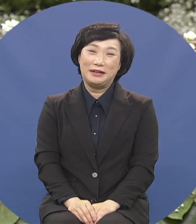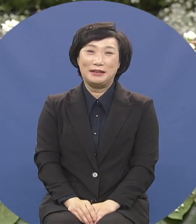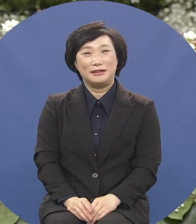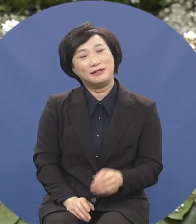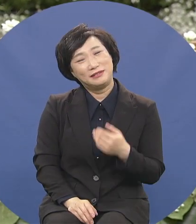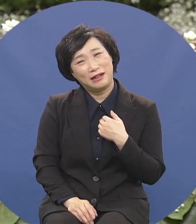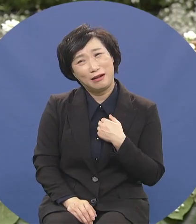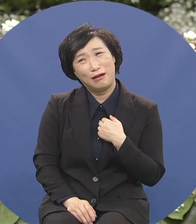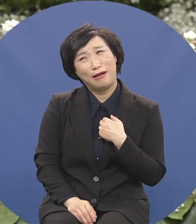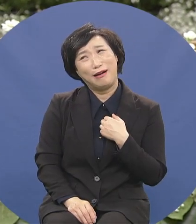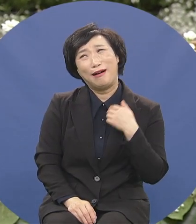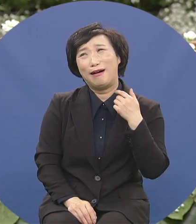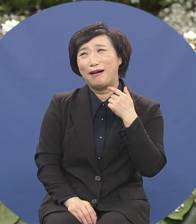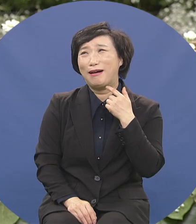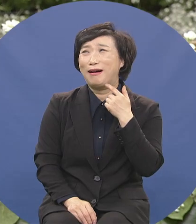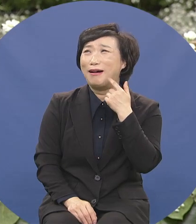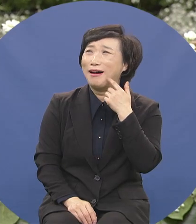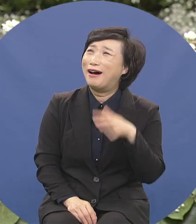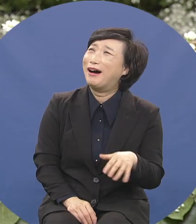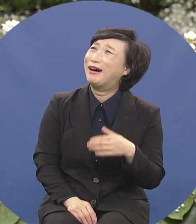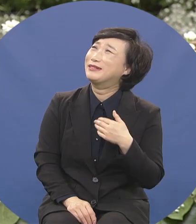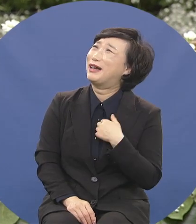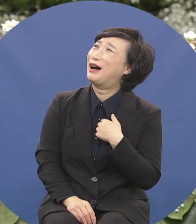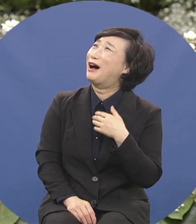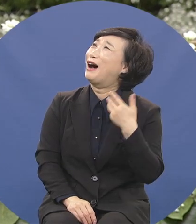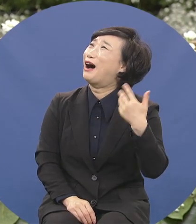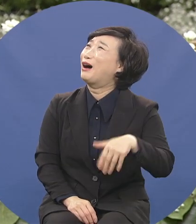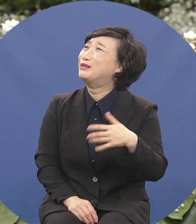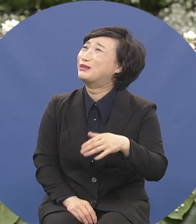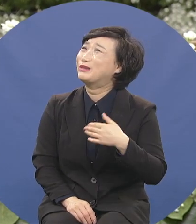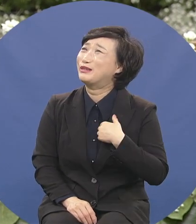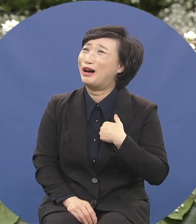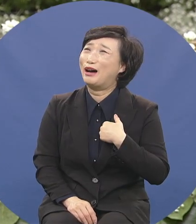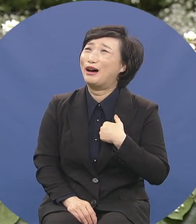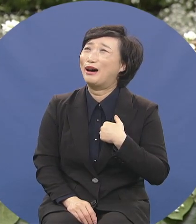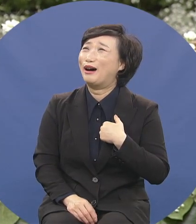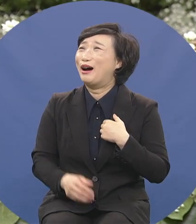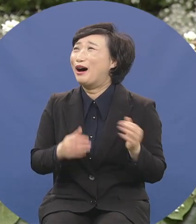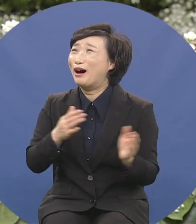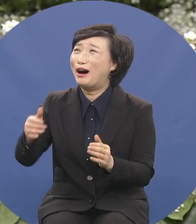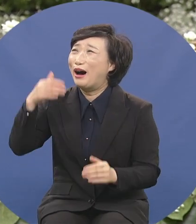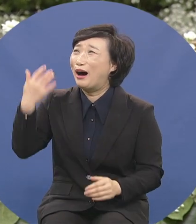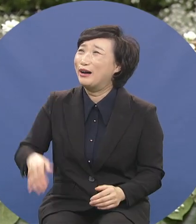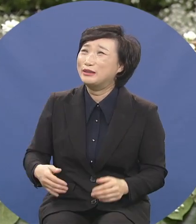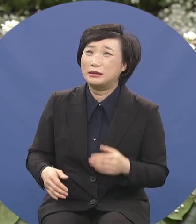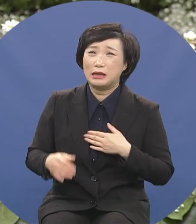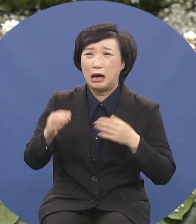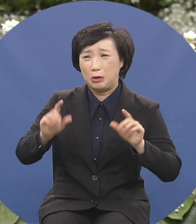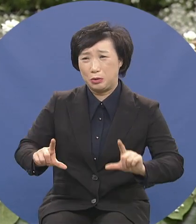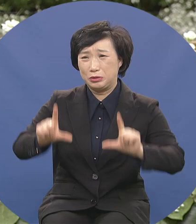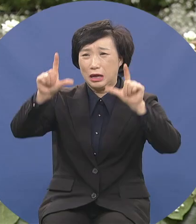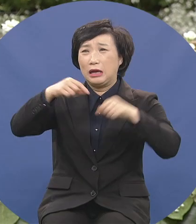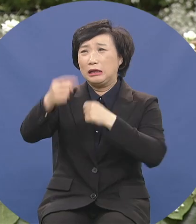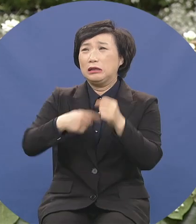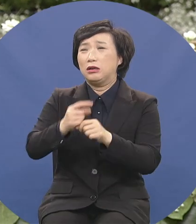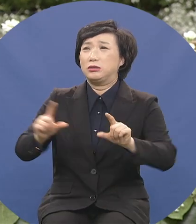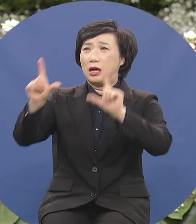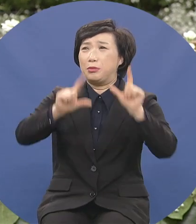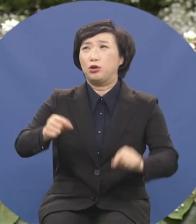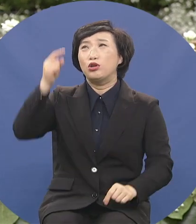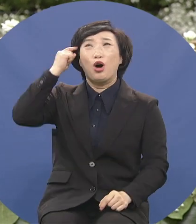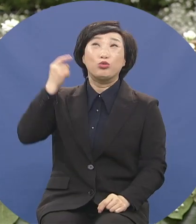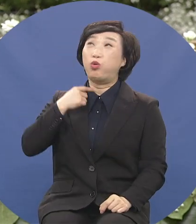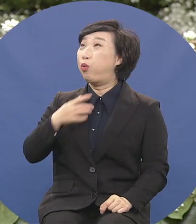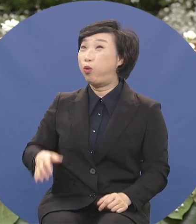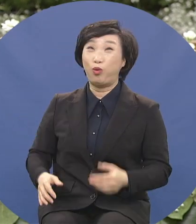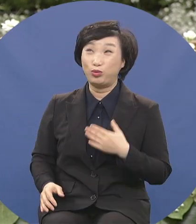저는 아닌데요. 저는 못했는데요. 저는 아주 금년 안에 살면서 그런 생각을